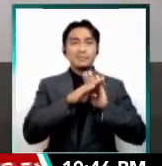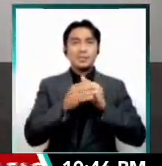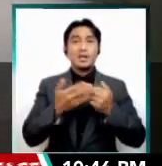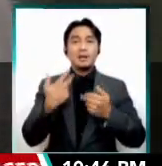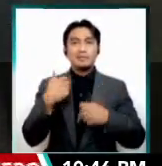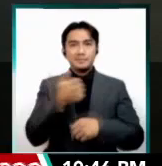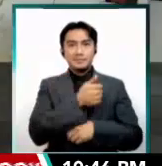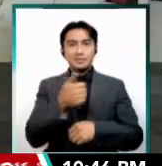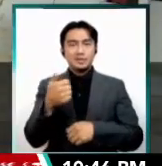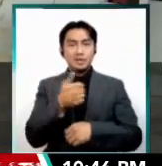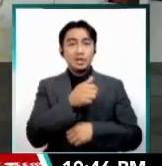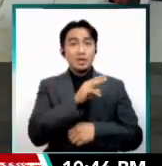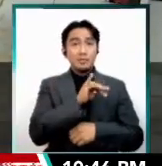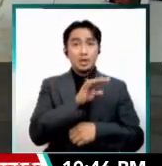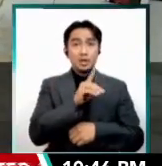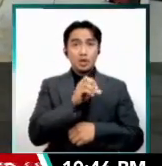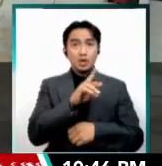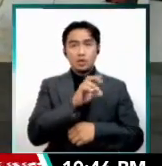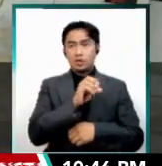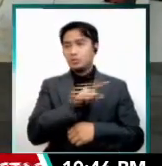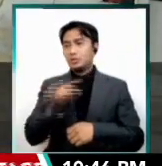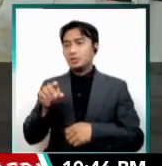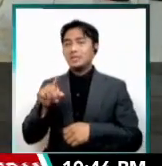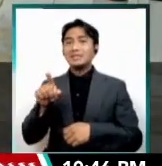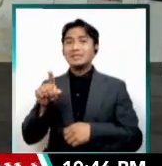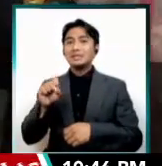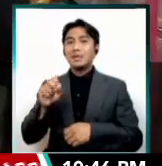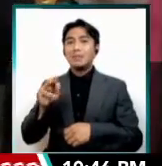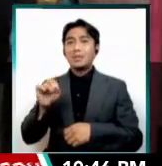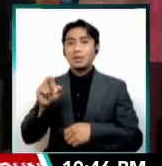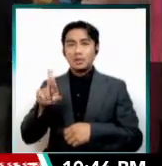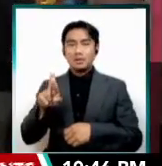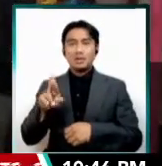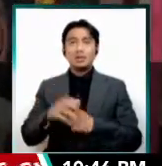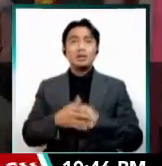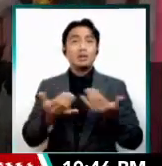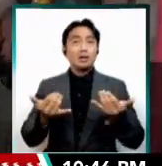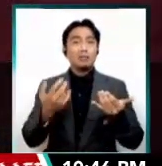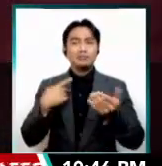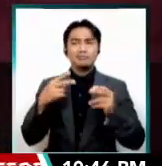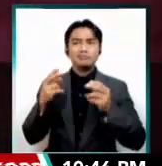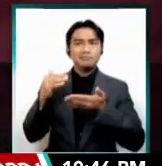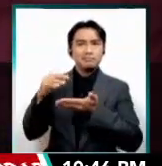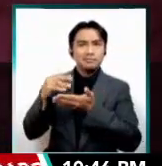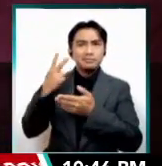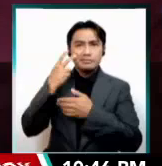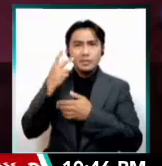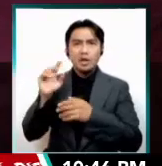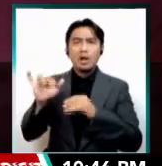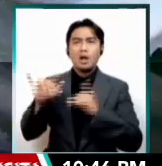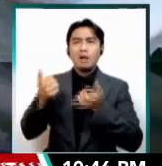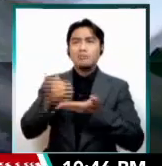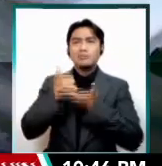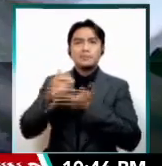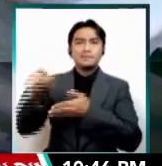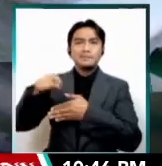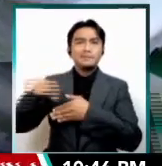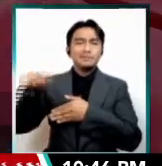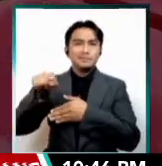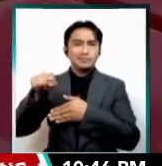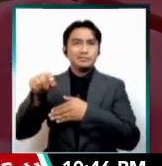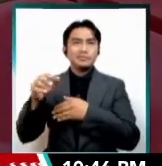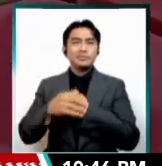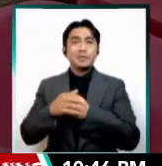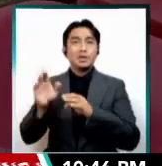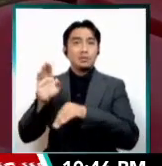Samar. Pinag-aaralan na ng ahensya ang posibleng tulong sa mga producer. Dahil naman sa closed fishing season, tumaas din ang